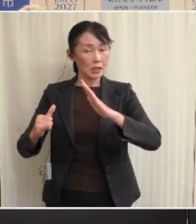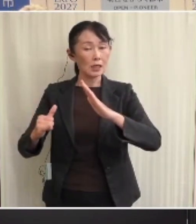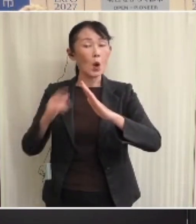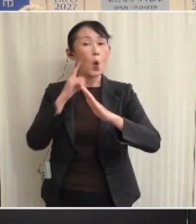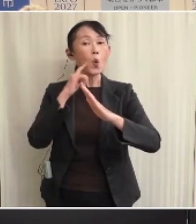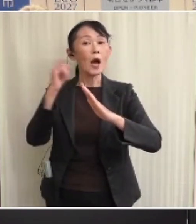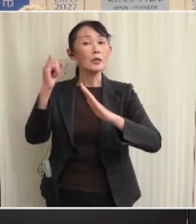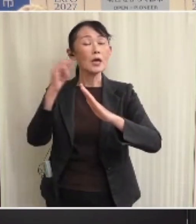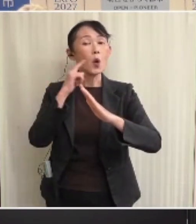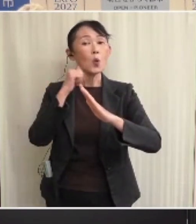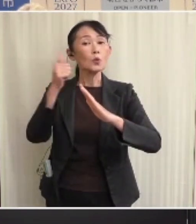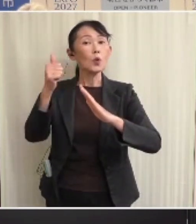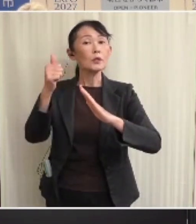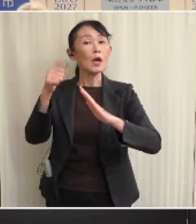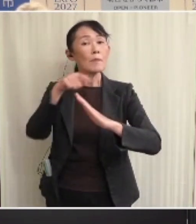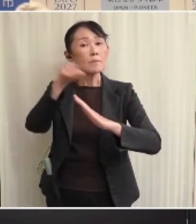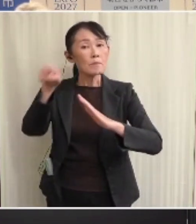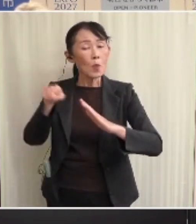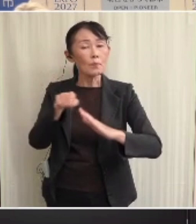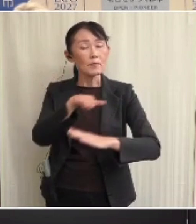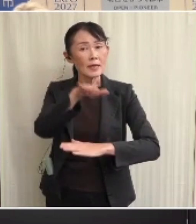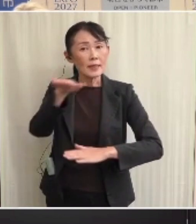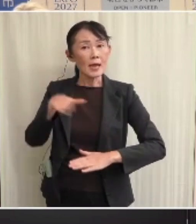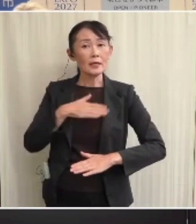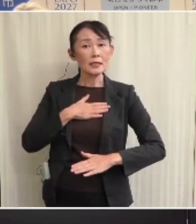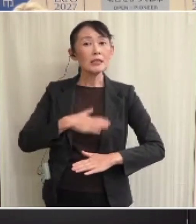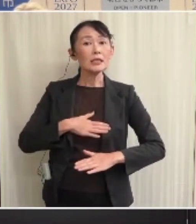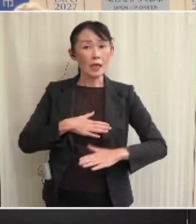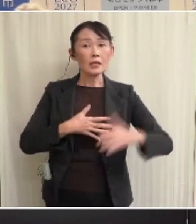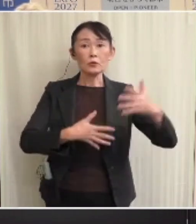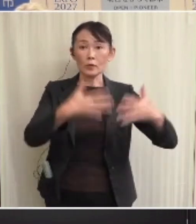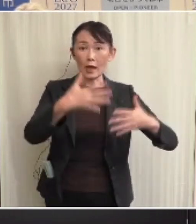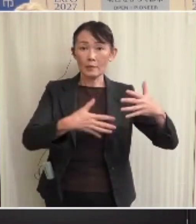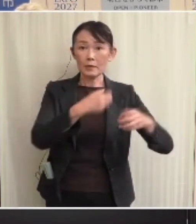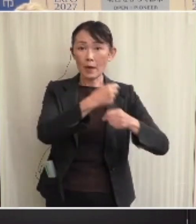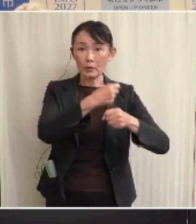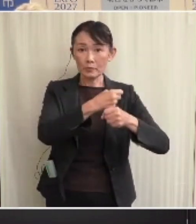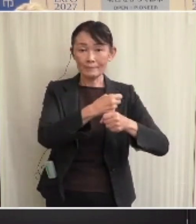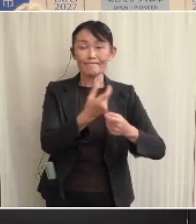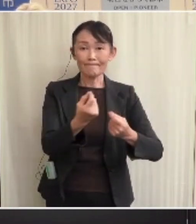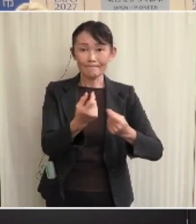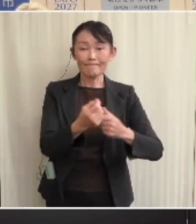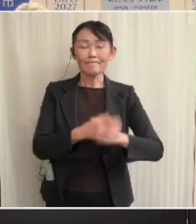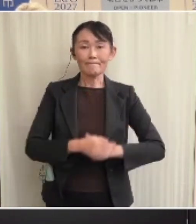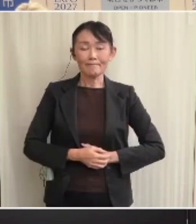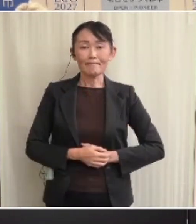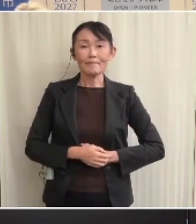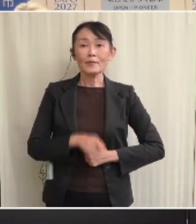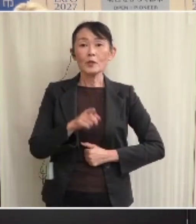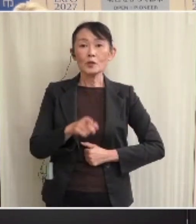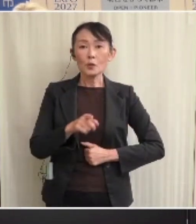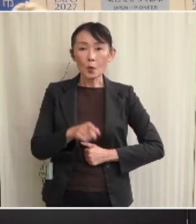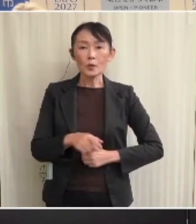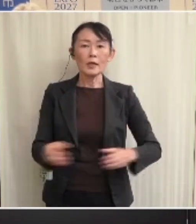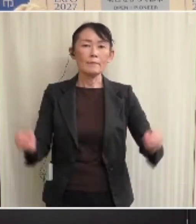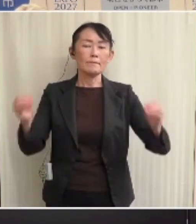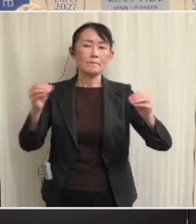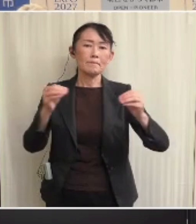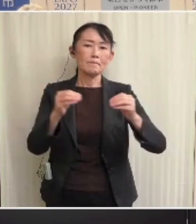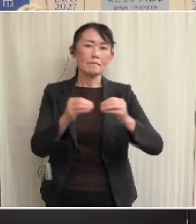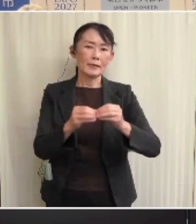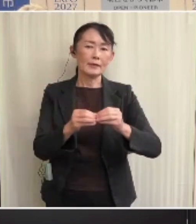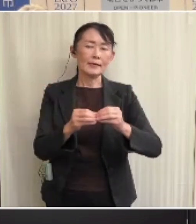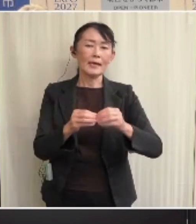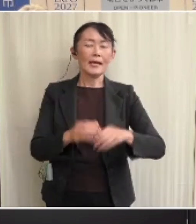代にも訴求する、まあ、認知度が高い作品であります。まあ、こういったコンテンツとタイアップをすること